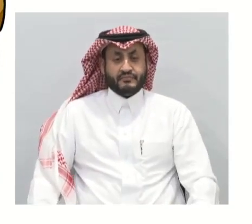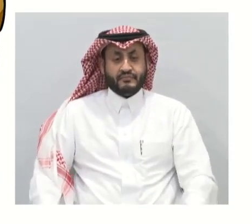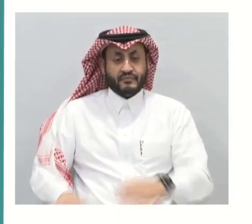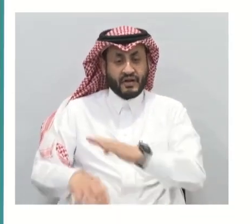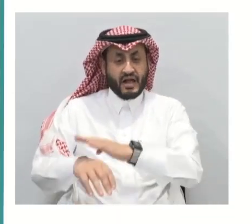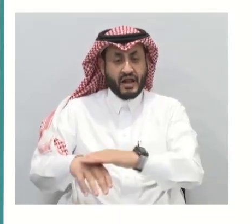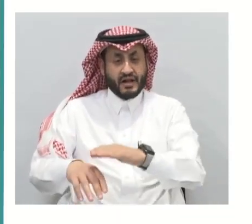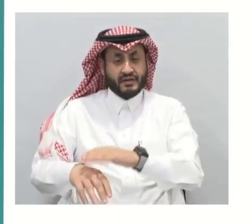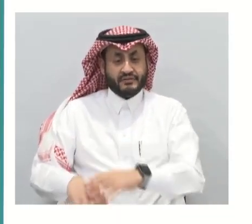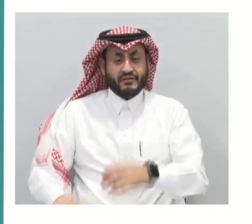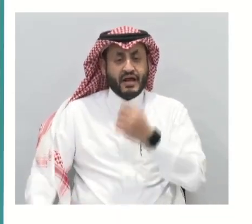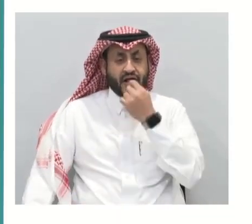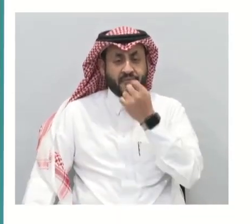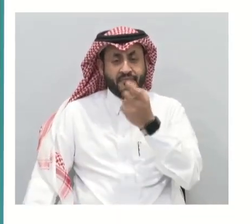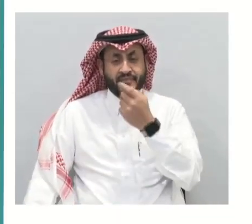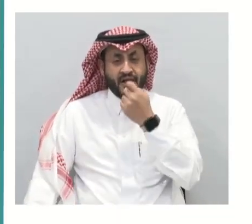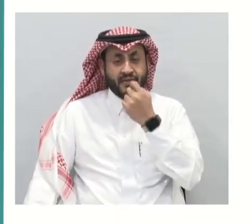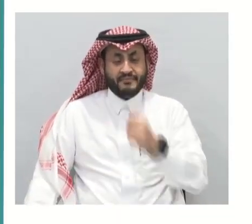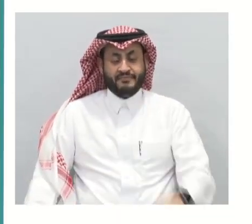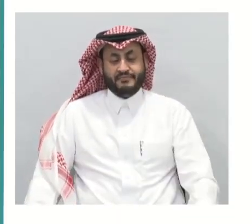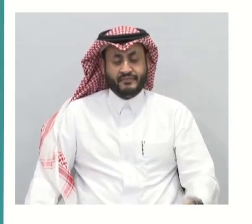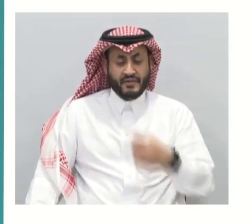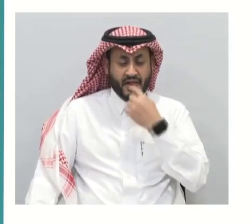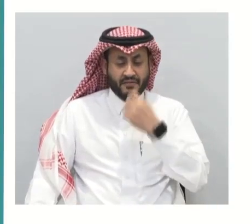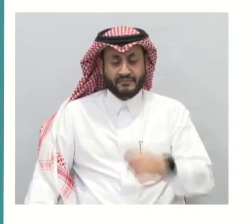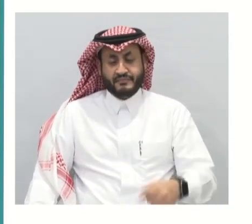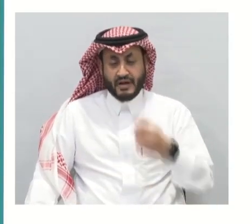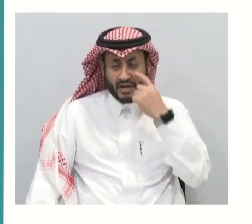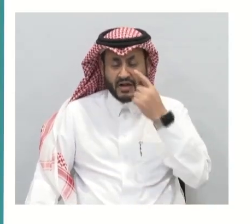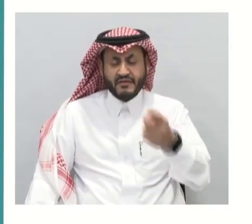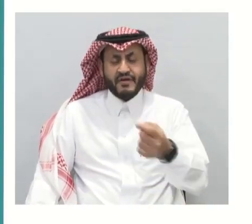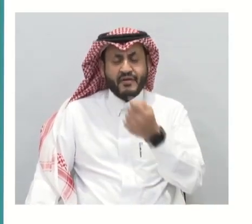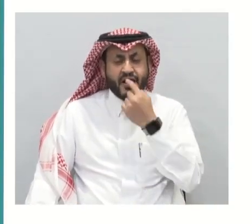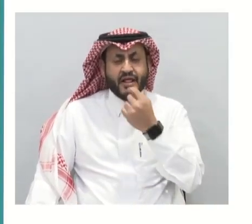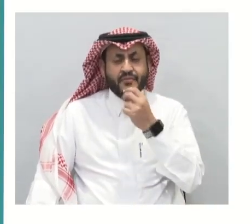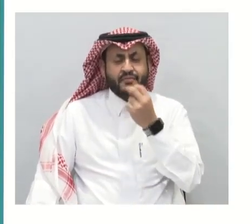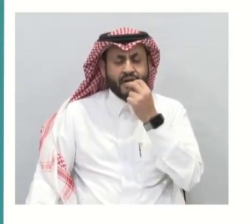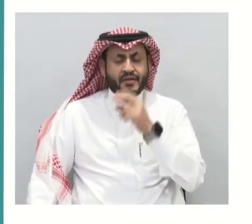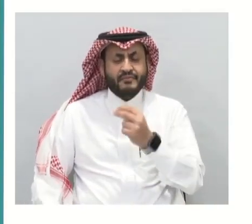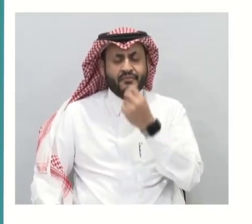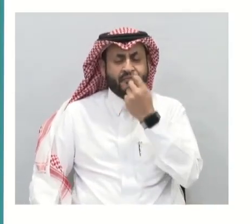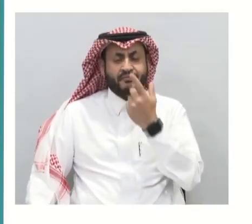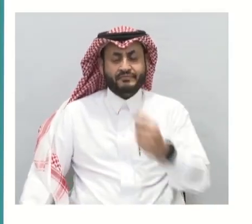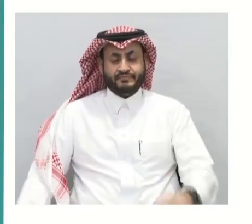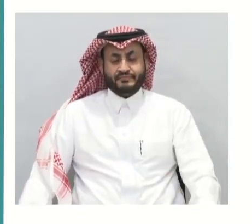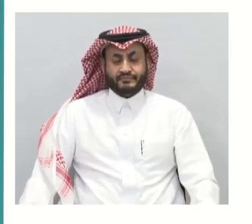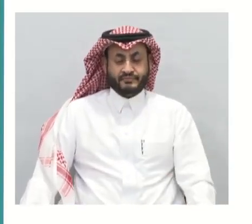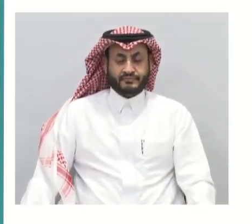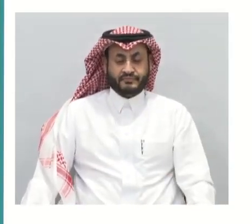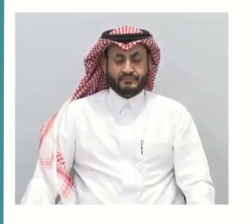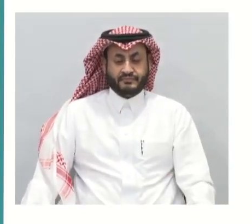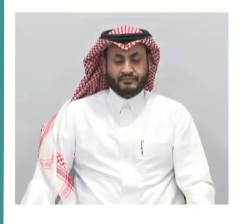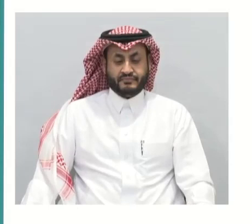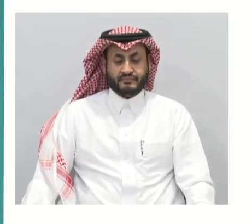احسنتم التذوق التذوق في التذوق حتى نستطيع